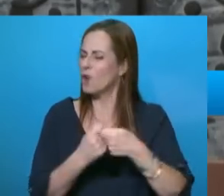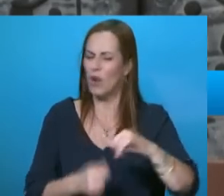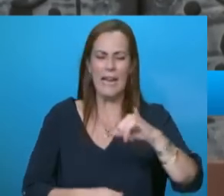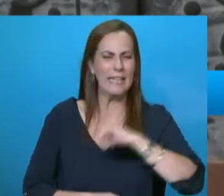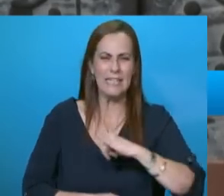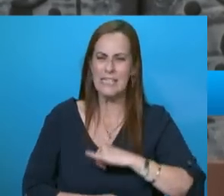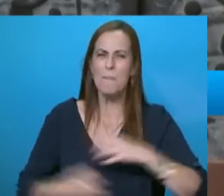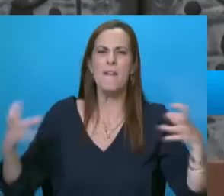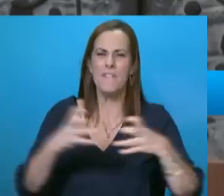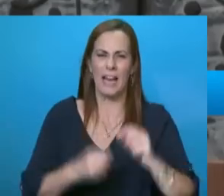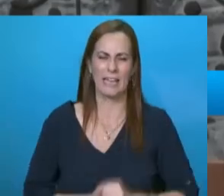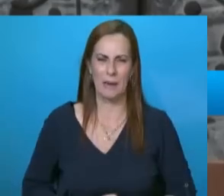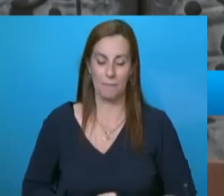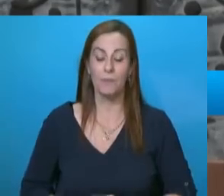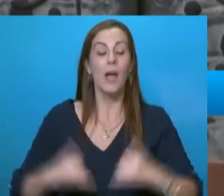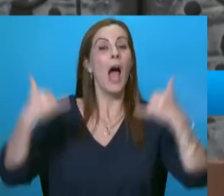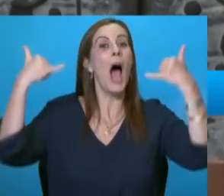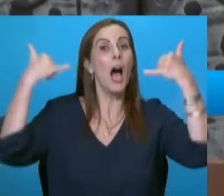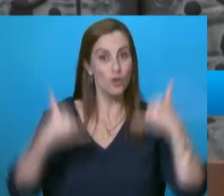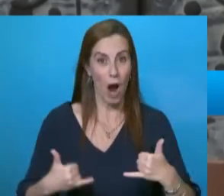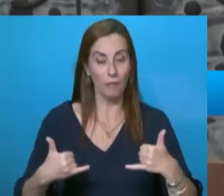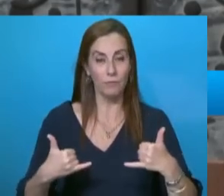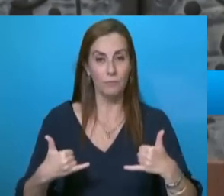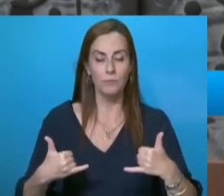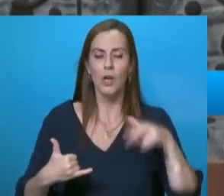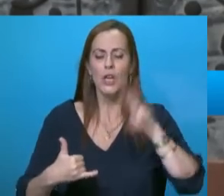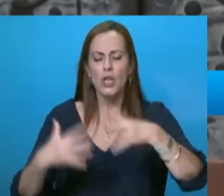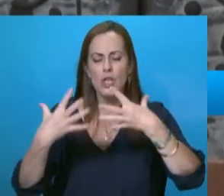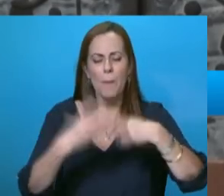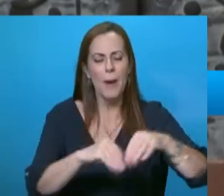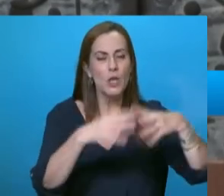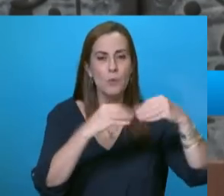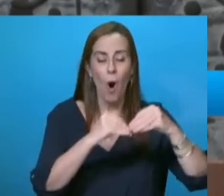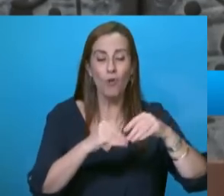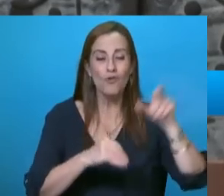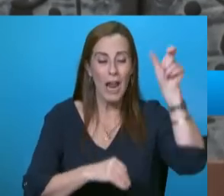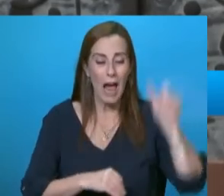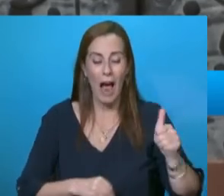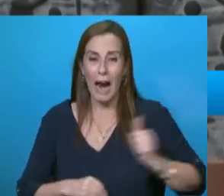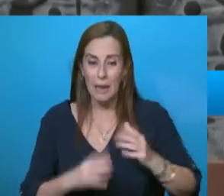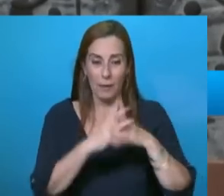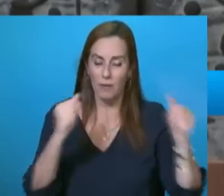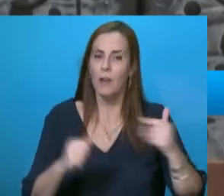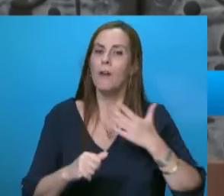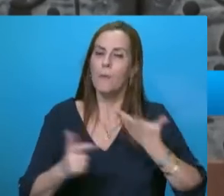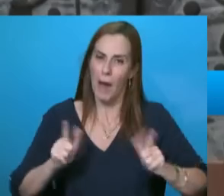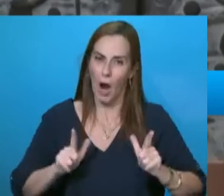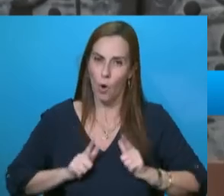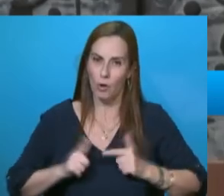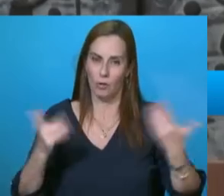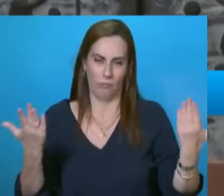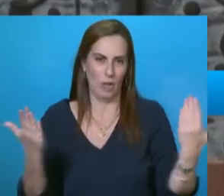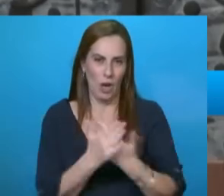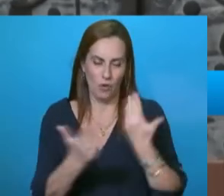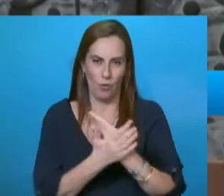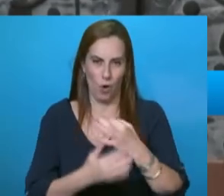זניחים. בשעה זו עומדות משפחות הנעדרים ומצפות לבשורה.